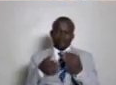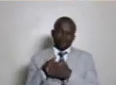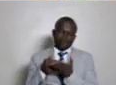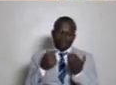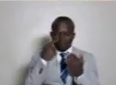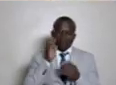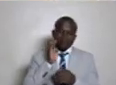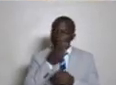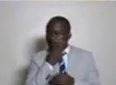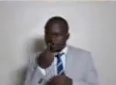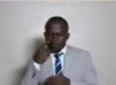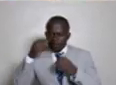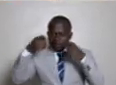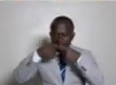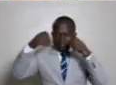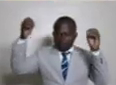Twabonye amazi, twabonye umuriro